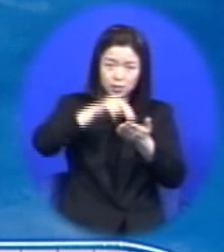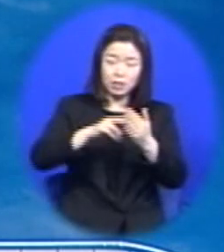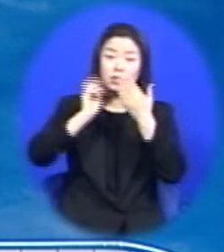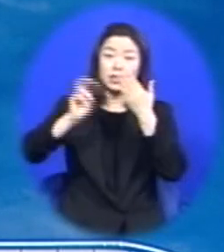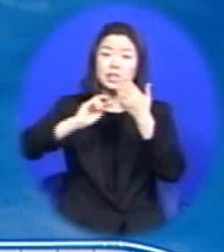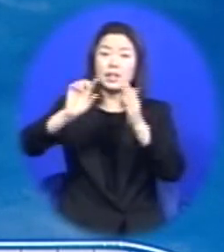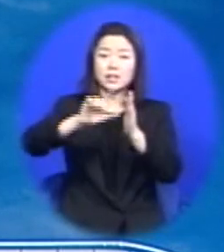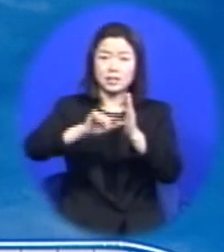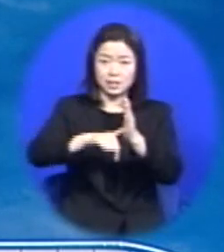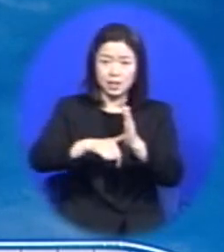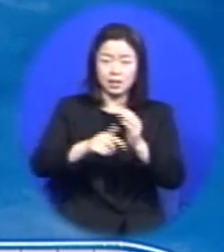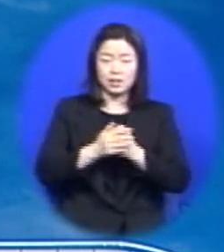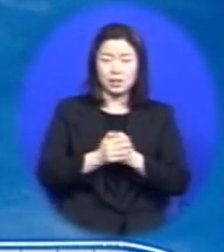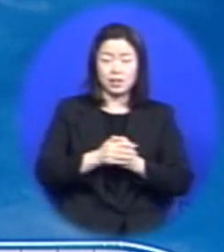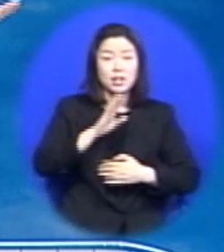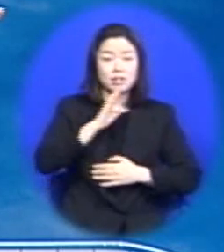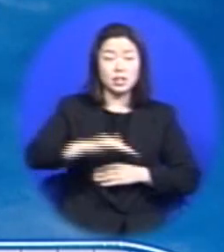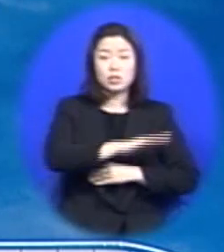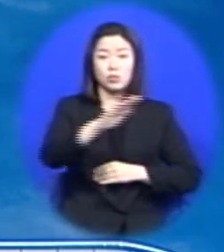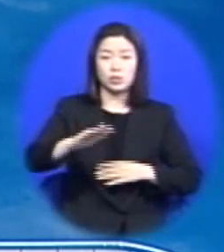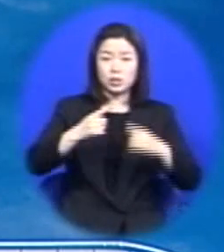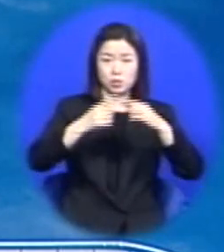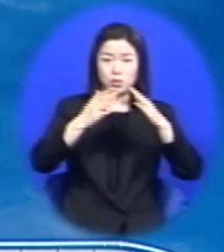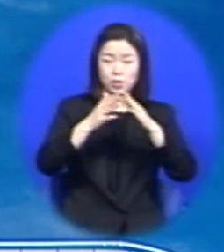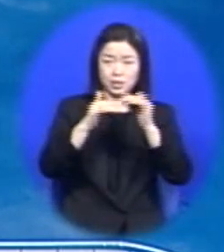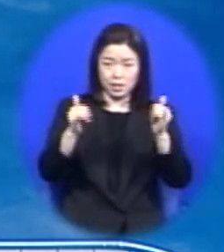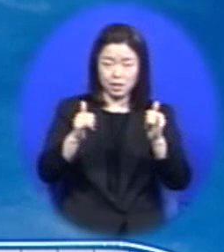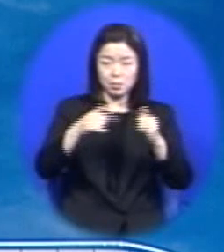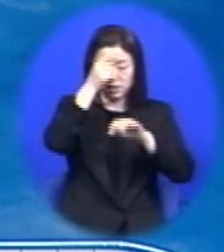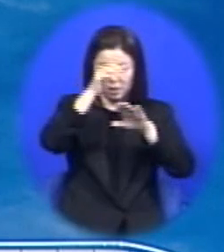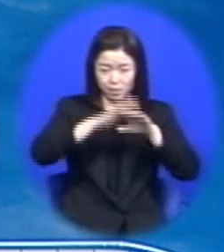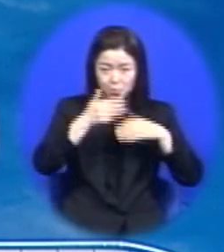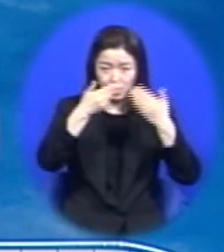시간. 사실 우리 교인들이 예배를 드리지만